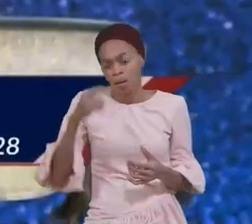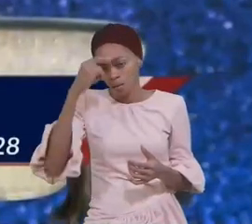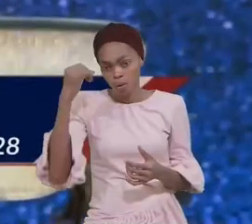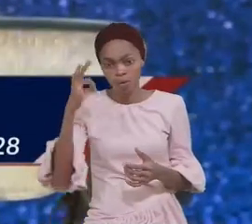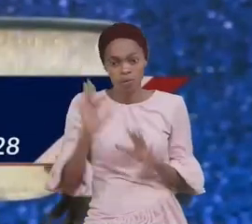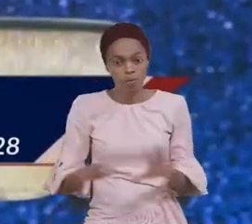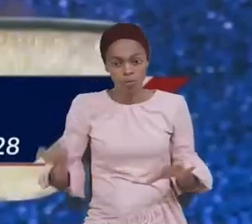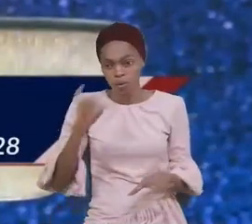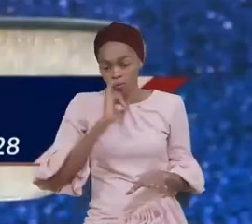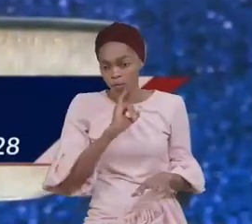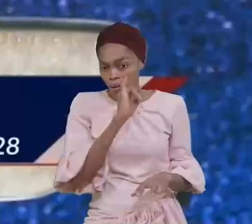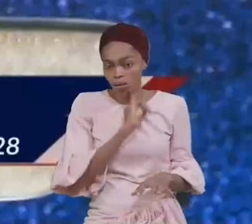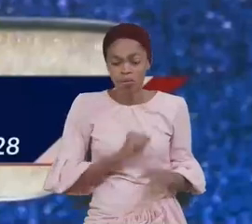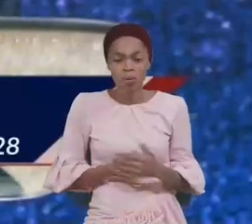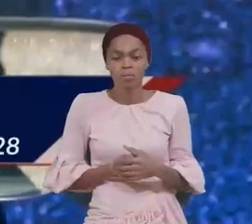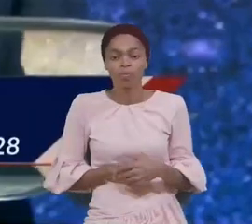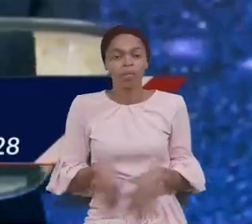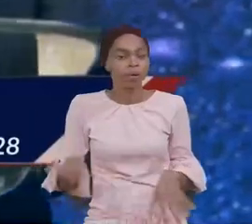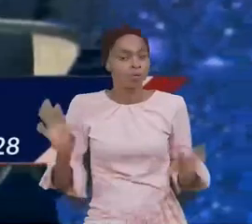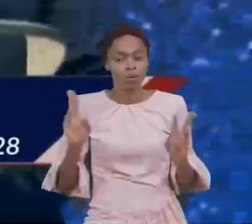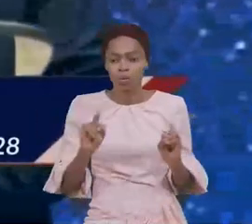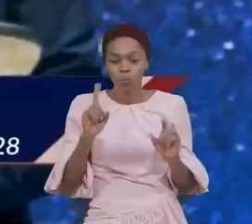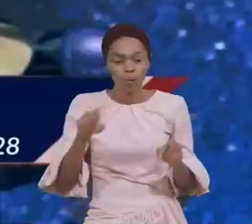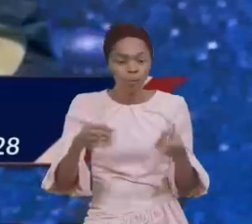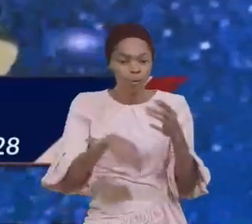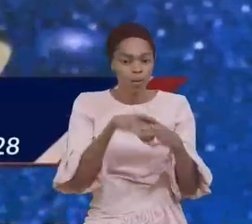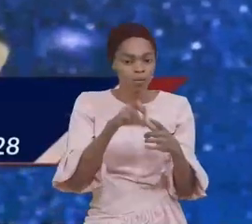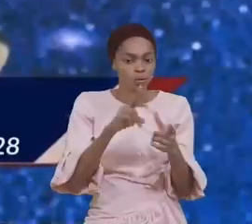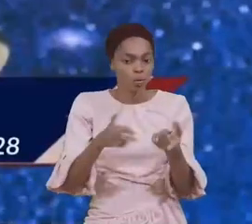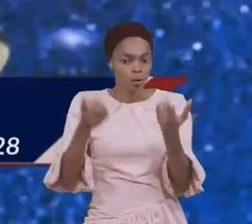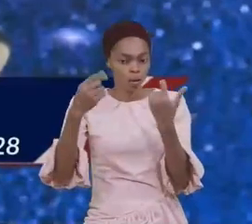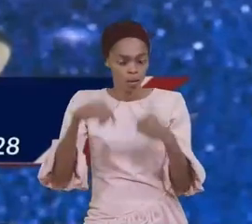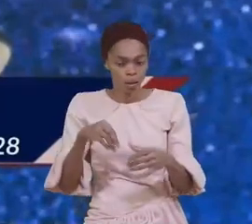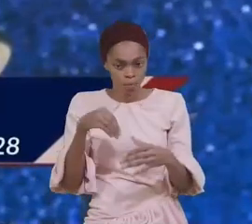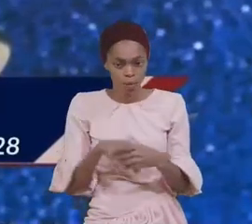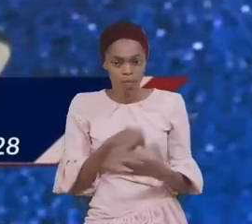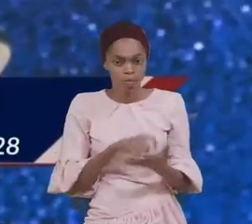ne sortait et personne n'entrait. Verset 2.